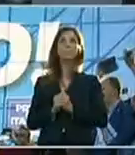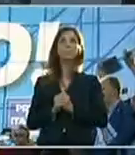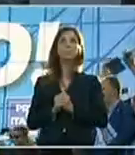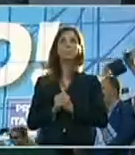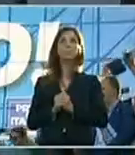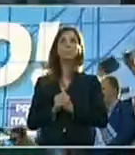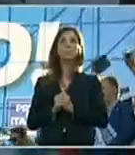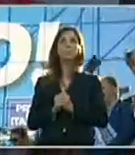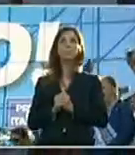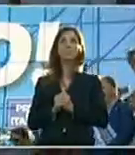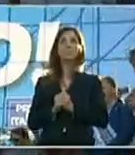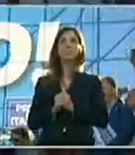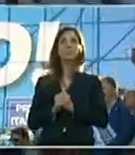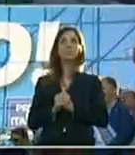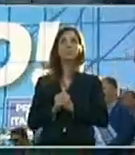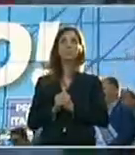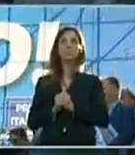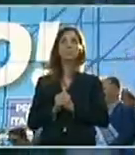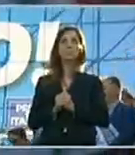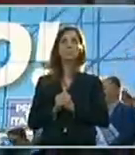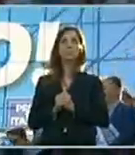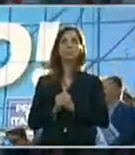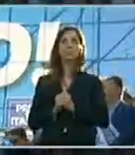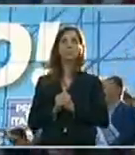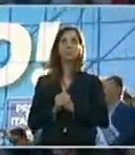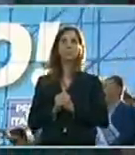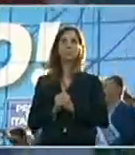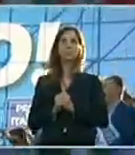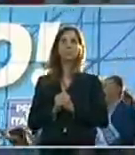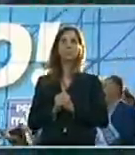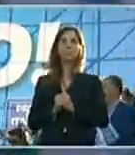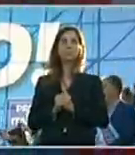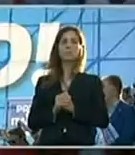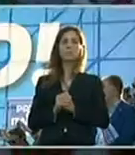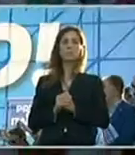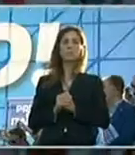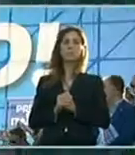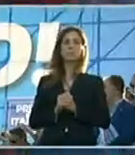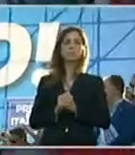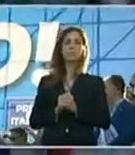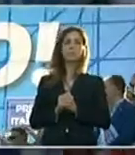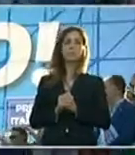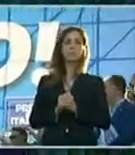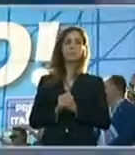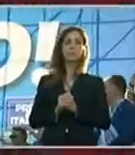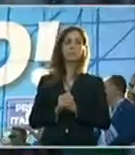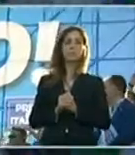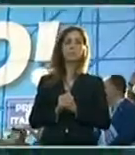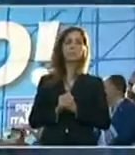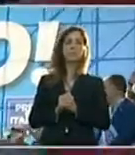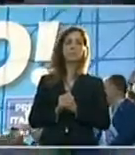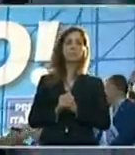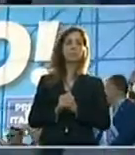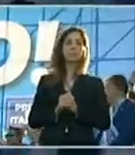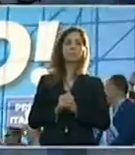un tema caldissimo, questo del fronte antitasse, pro partite IVA, eccetera, questo è un